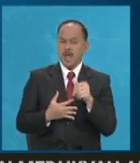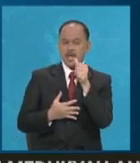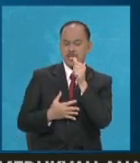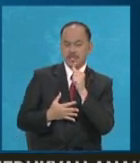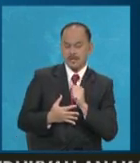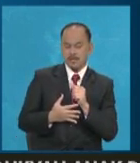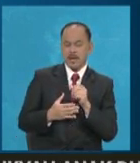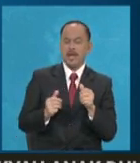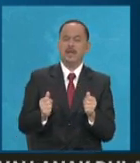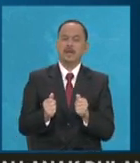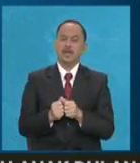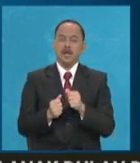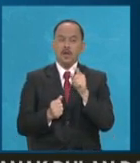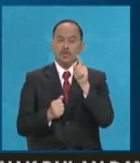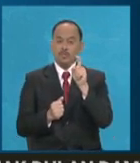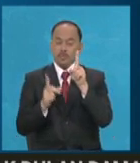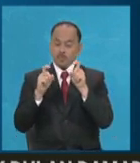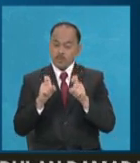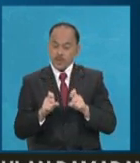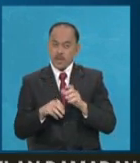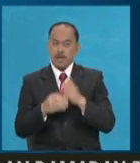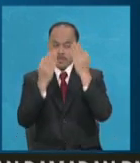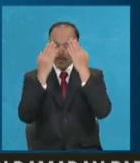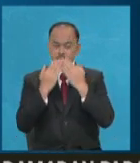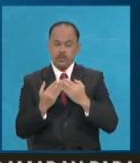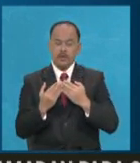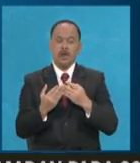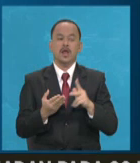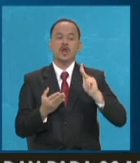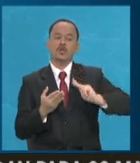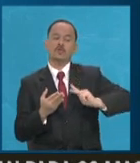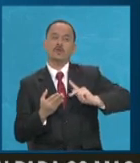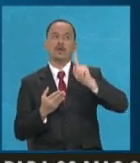dengan ujian dan syukur atas nikmat yang dikurniakan